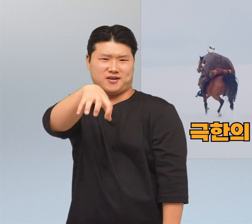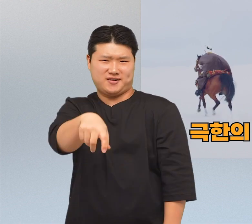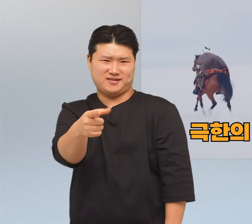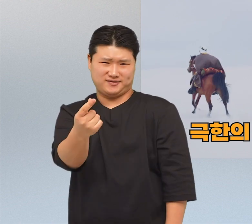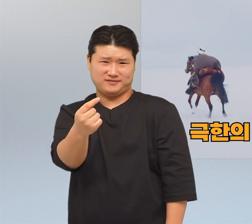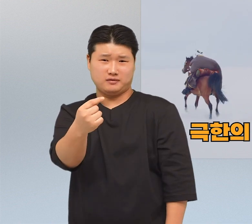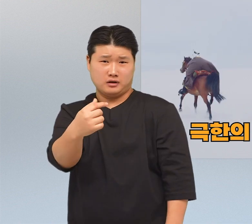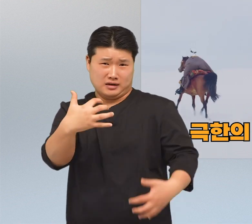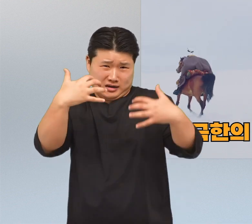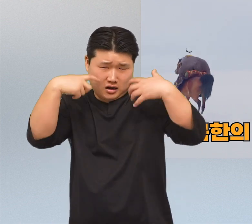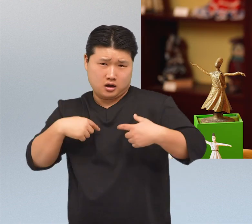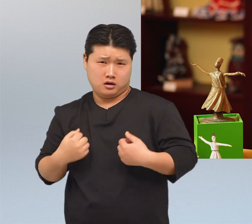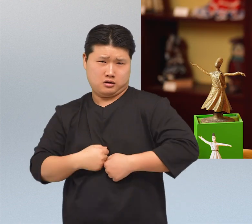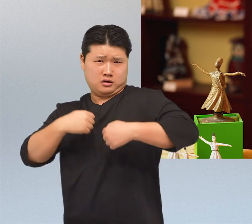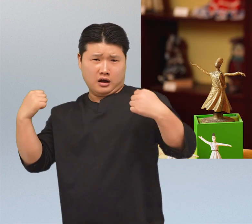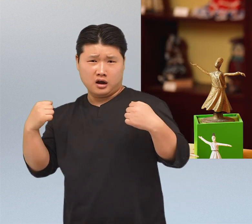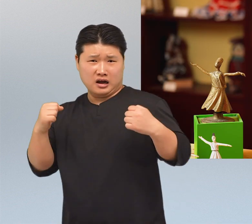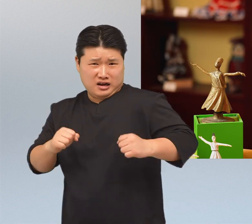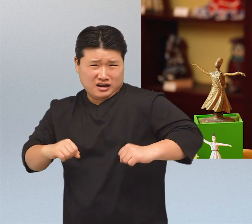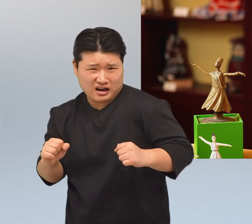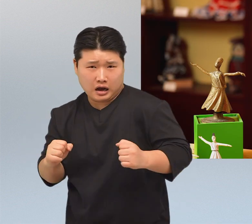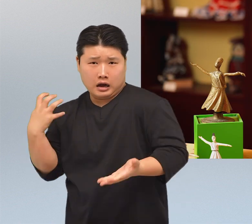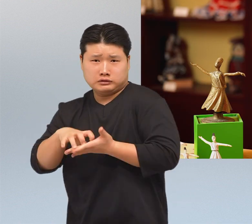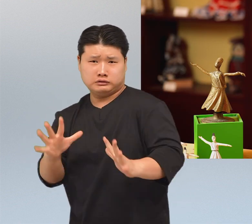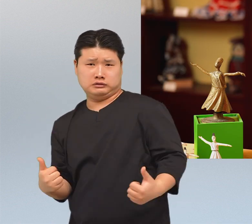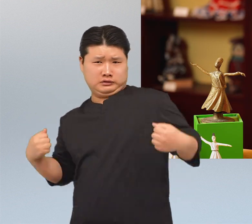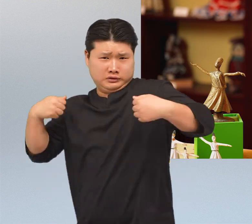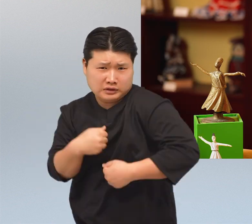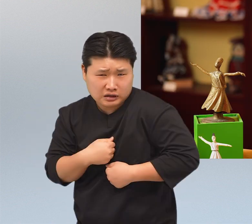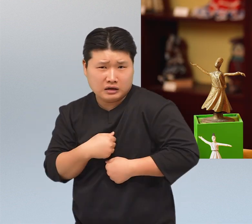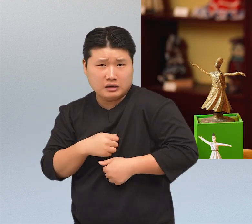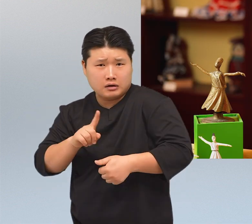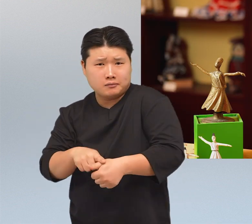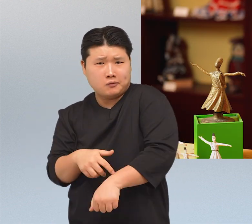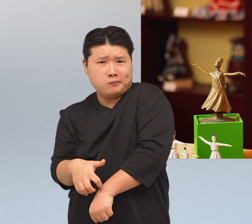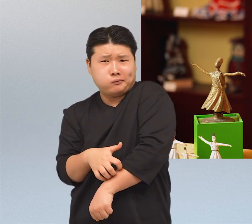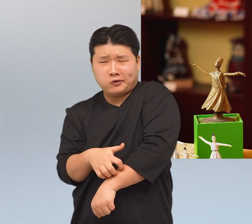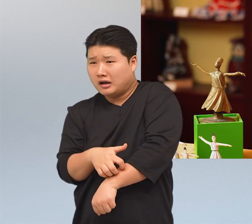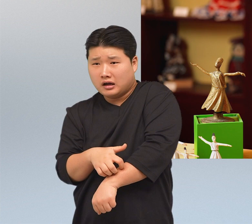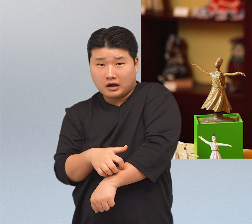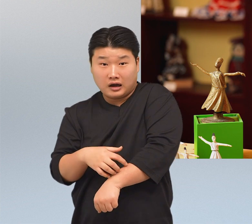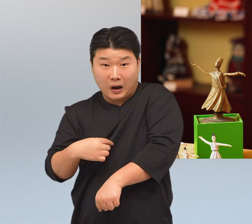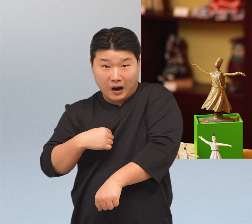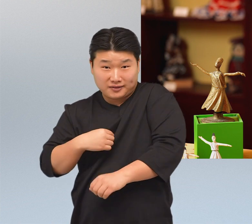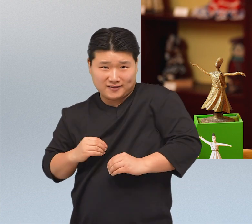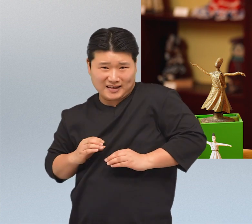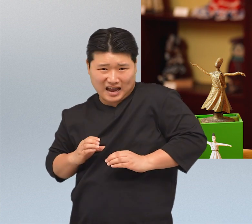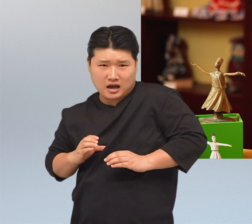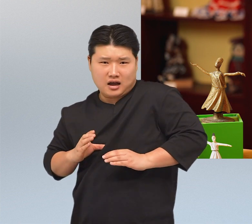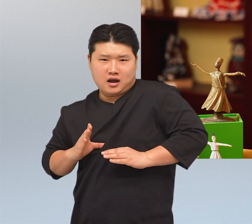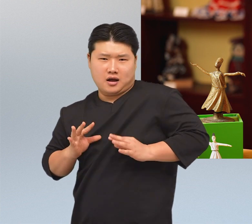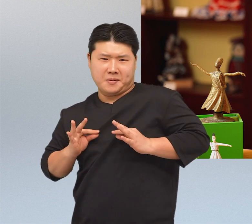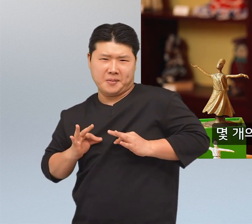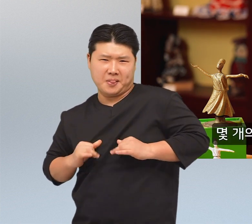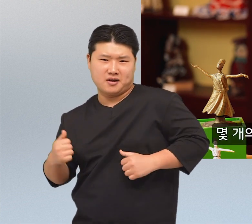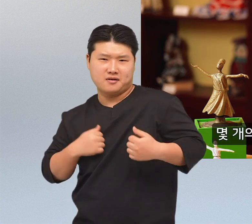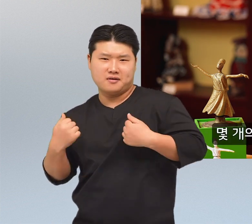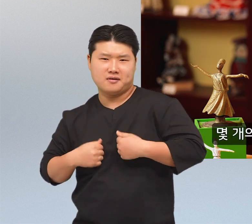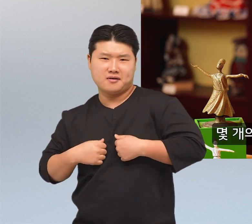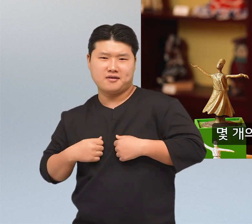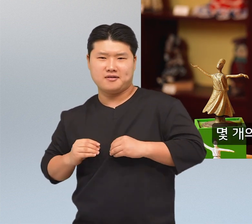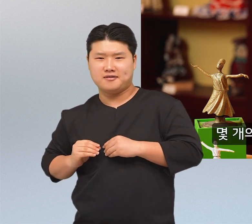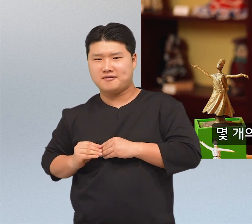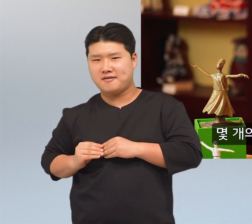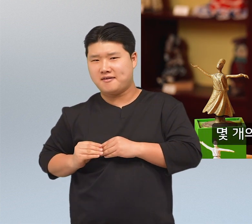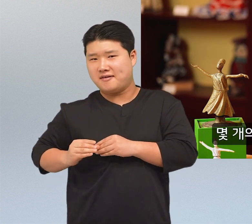오가는 날씨였습니다. 더울 때는 옷을 벗어야 했고 또 추워지면 옷을 껴입어야 했기 때문에 몇